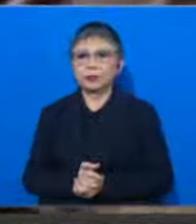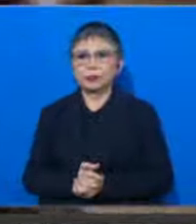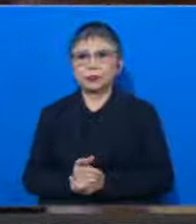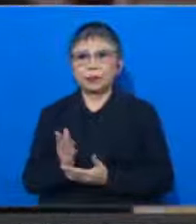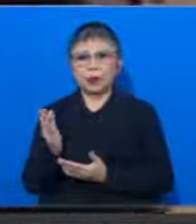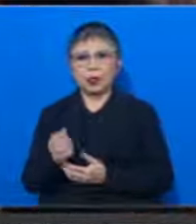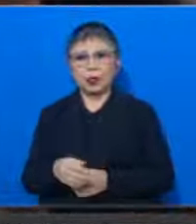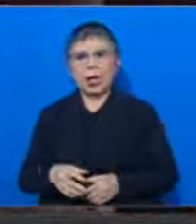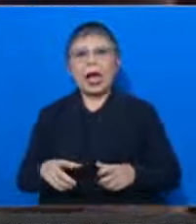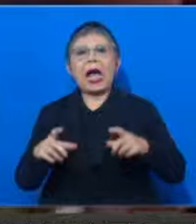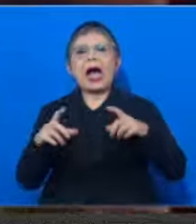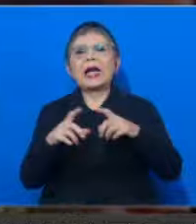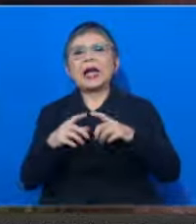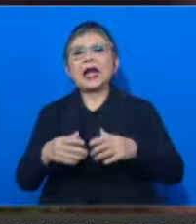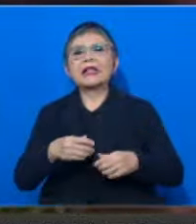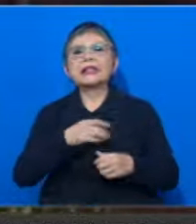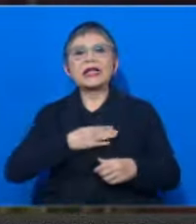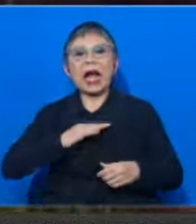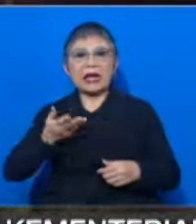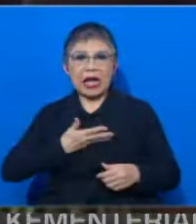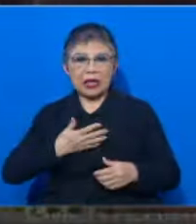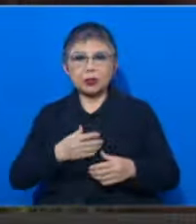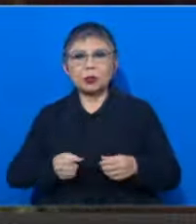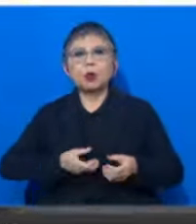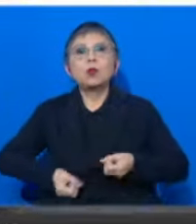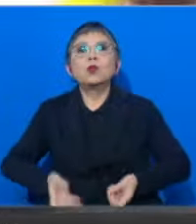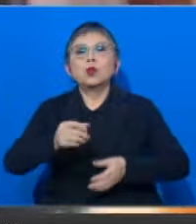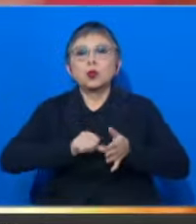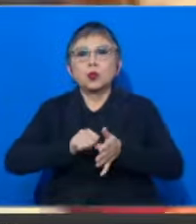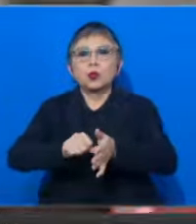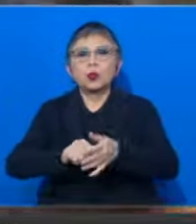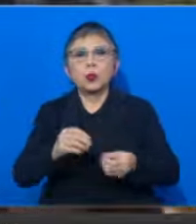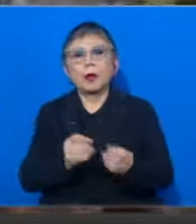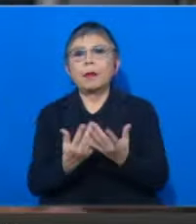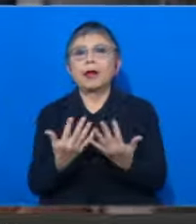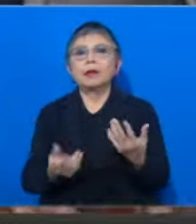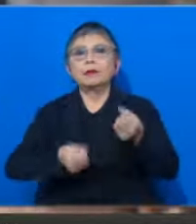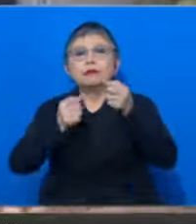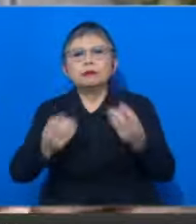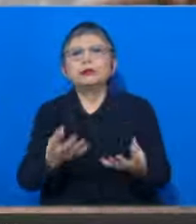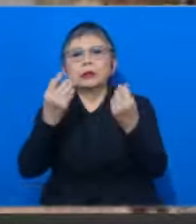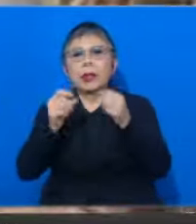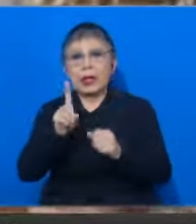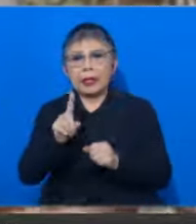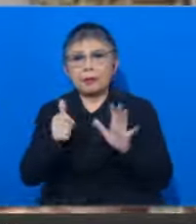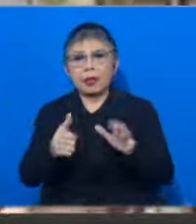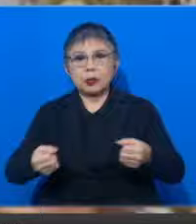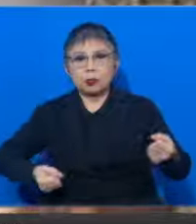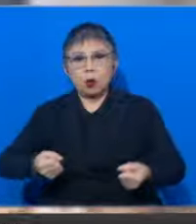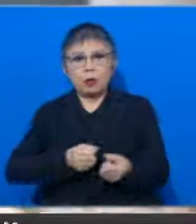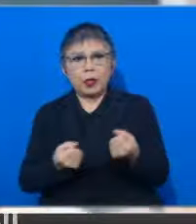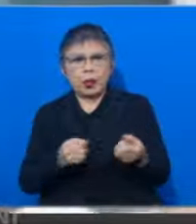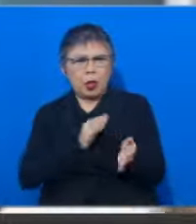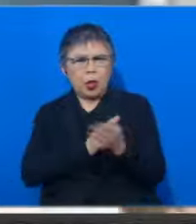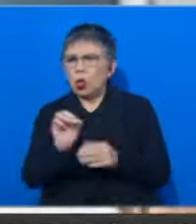Dengan peralatan seadanya, warga berupaya memadamkan api yang melalap bangunan dua lantai ini. 16 mobil pemadam kebakaran sempat kesulitan